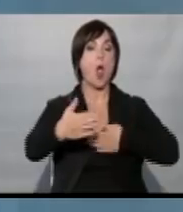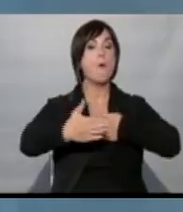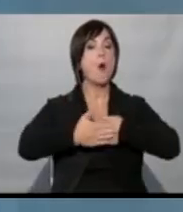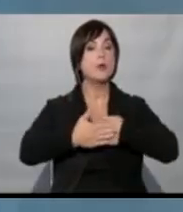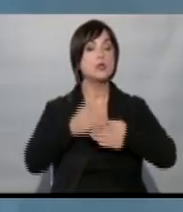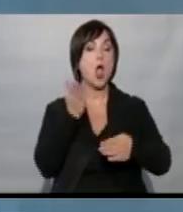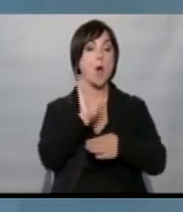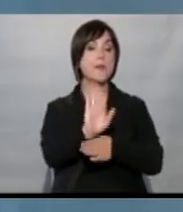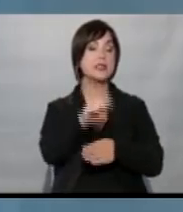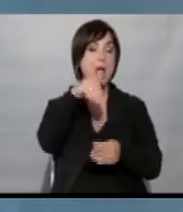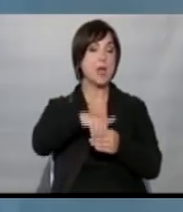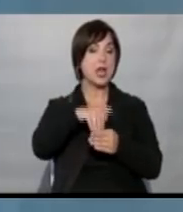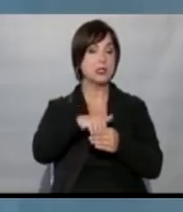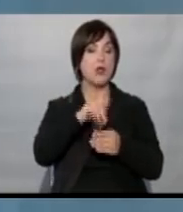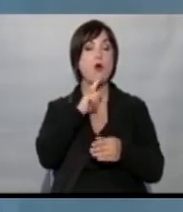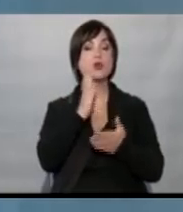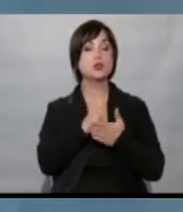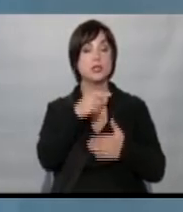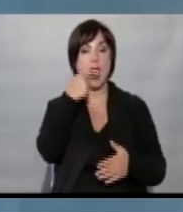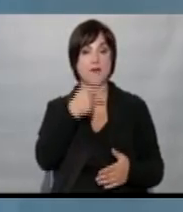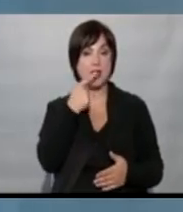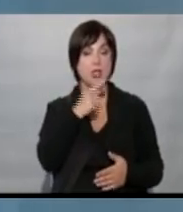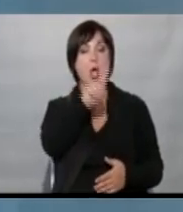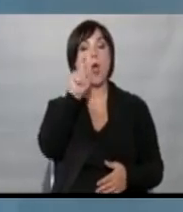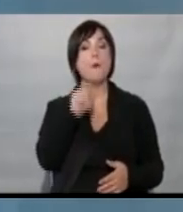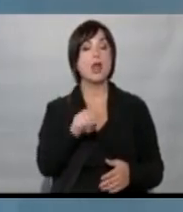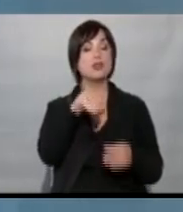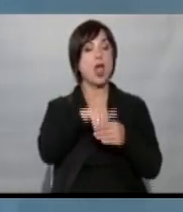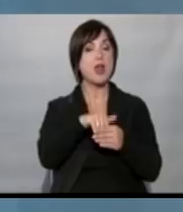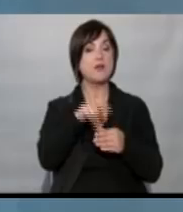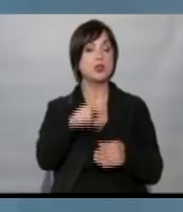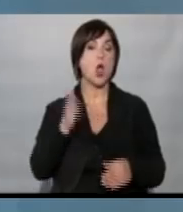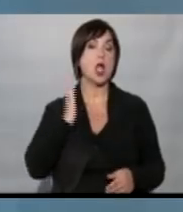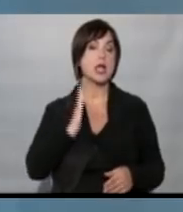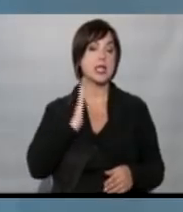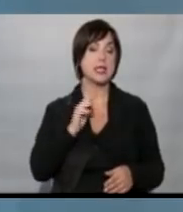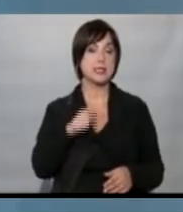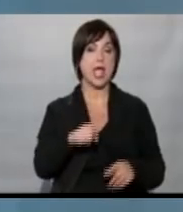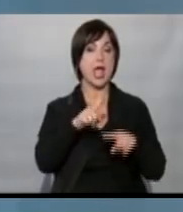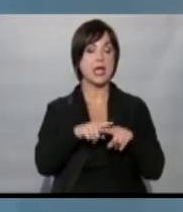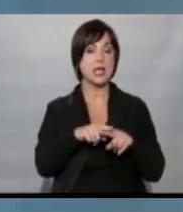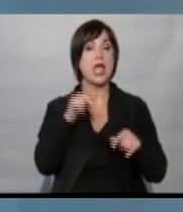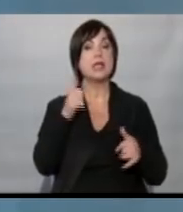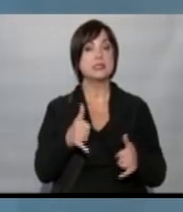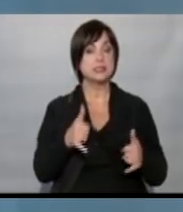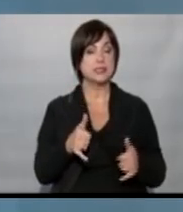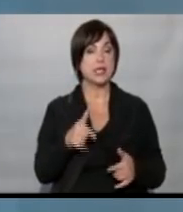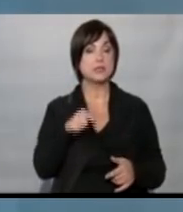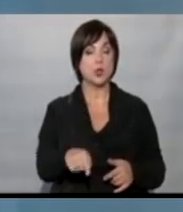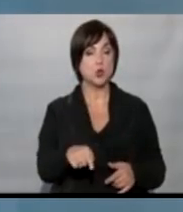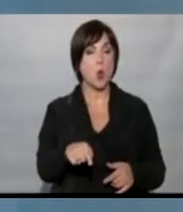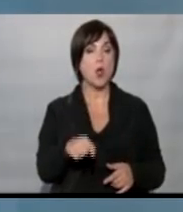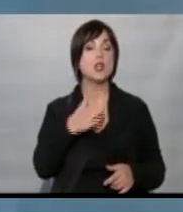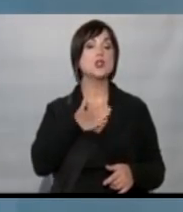да го представиме референдумот и она што се вели прашањето референдумско до граѓаните на Грција. Сега сме тука